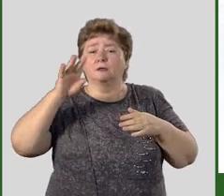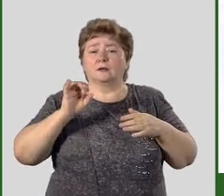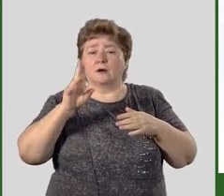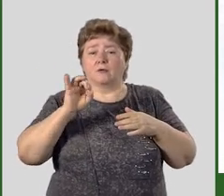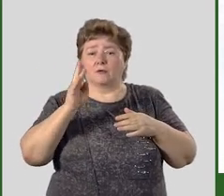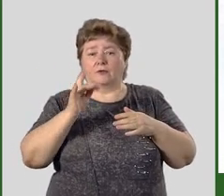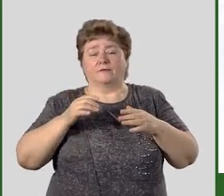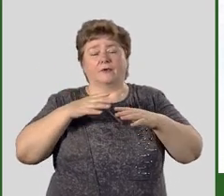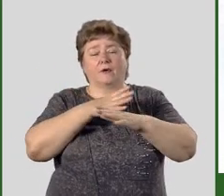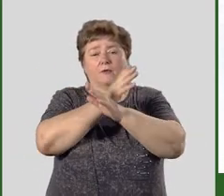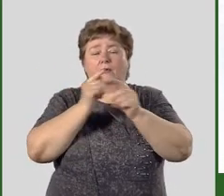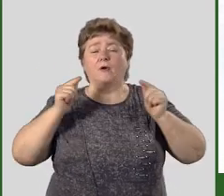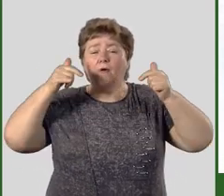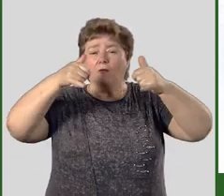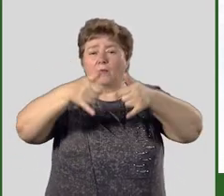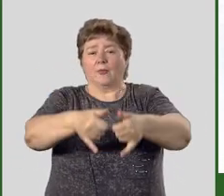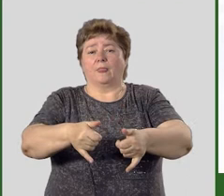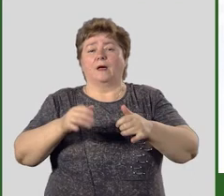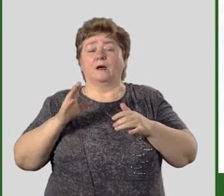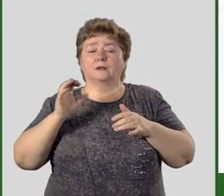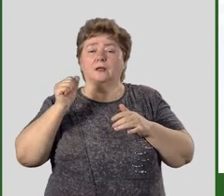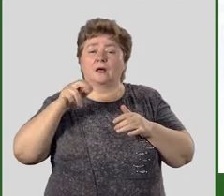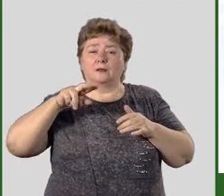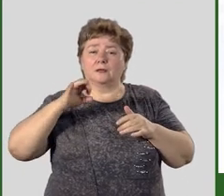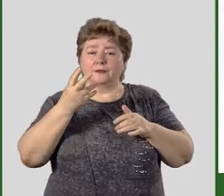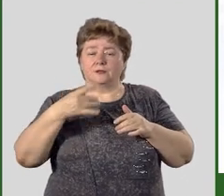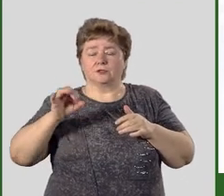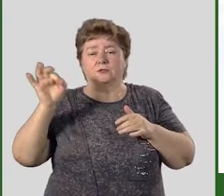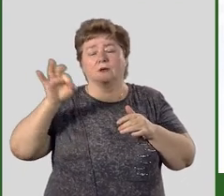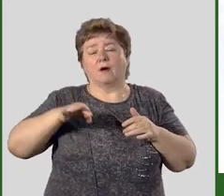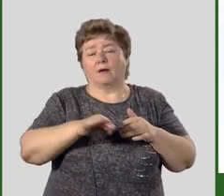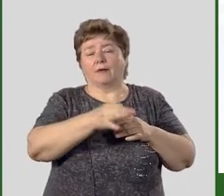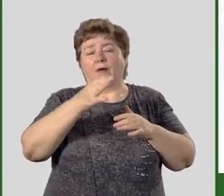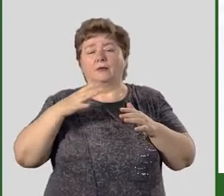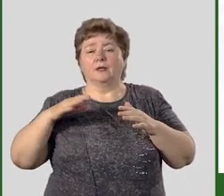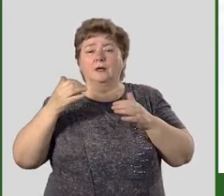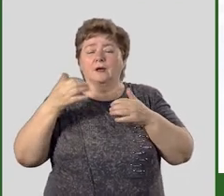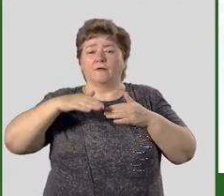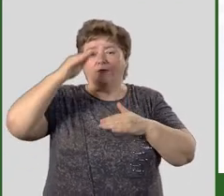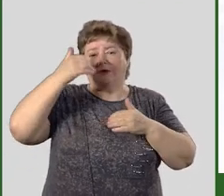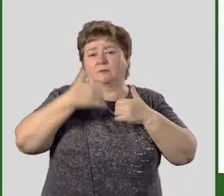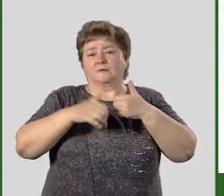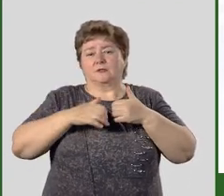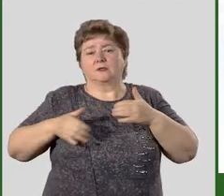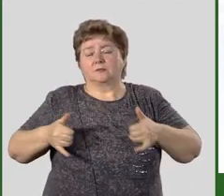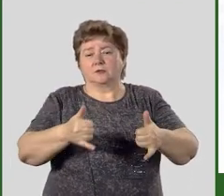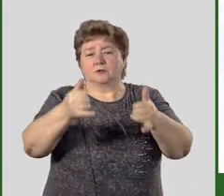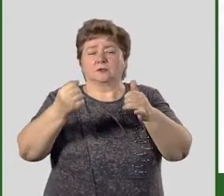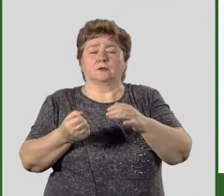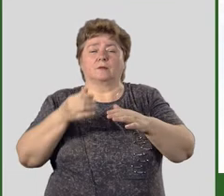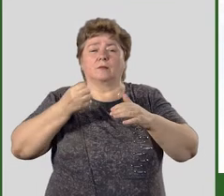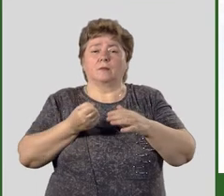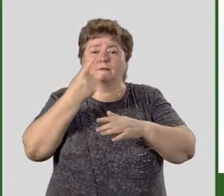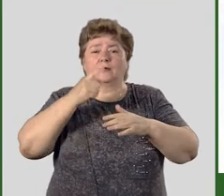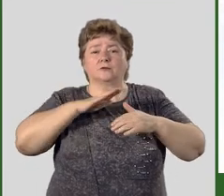горах, впадает в Атлантический океан. В верхнем и среднем течении образуют